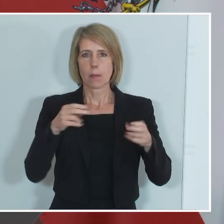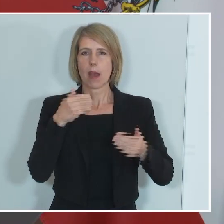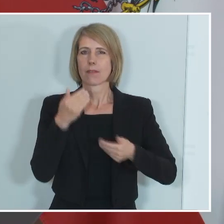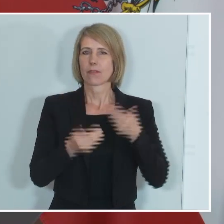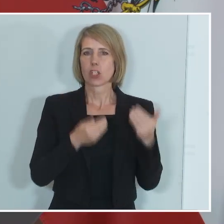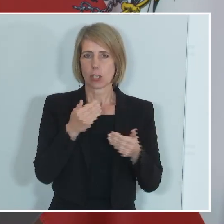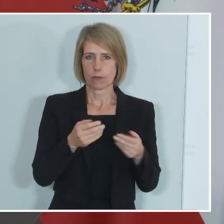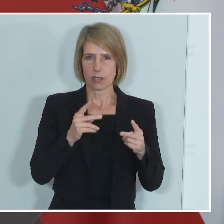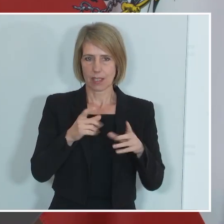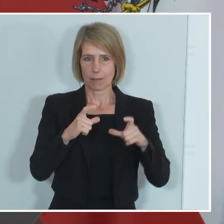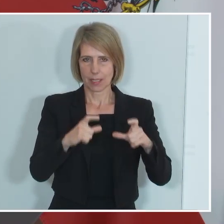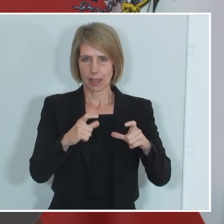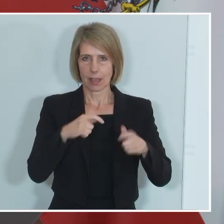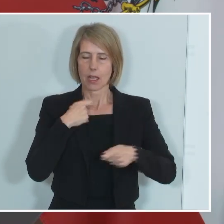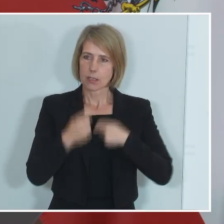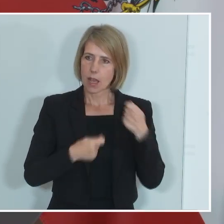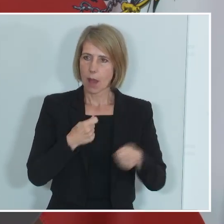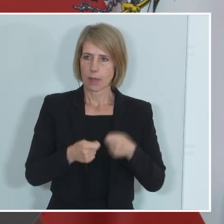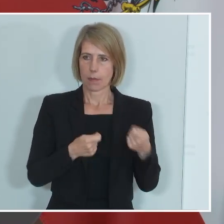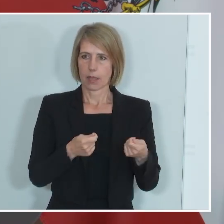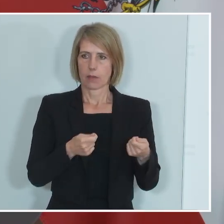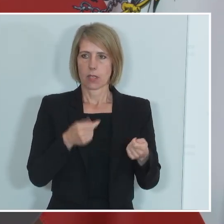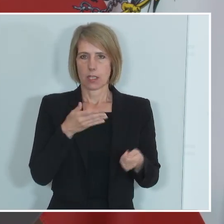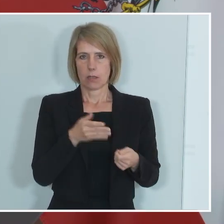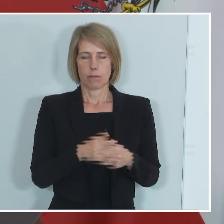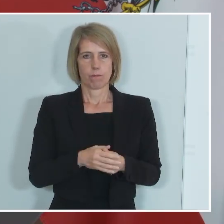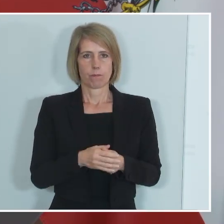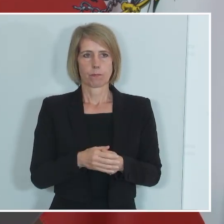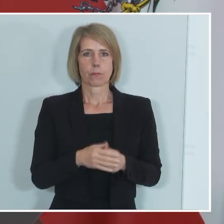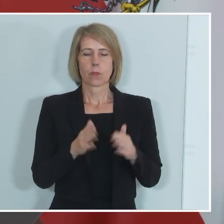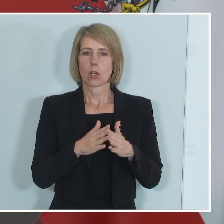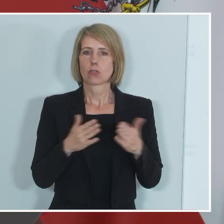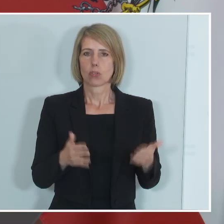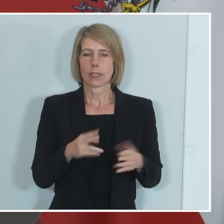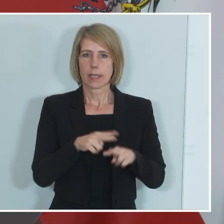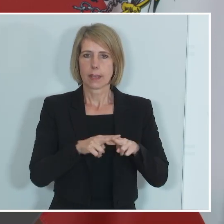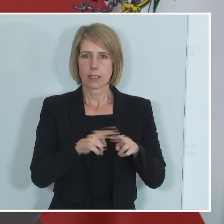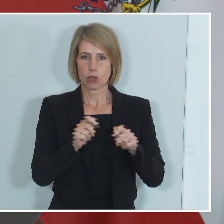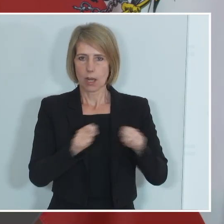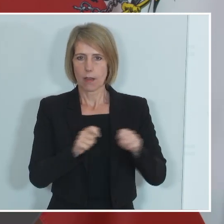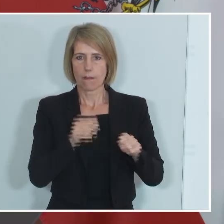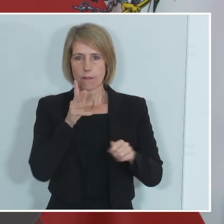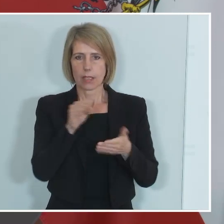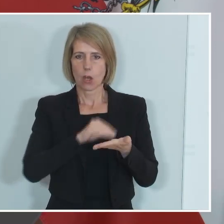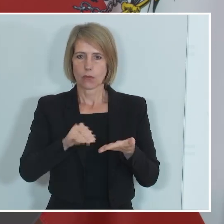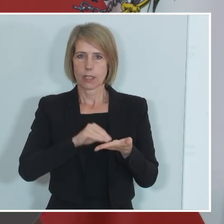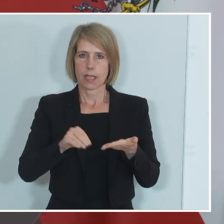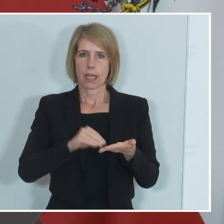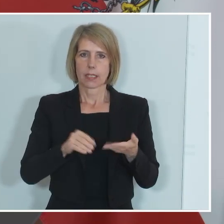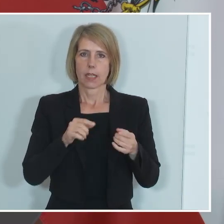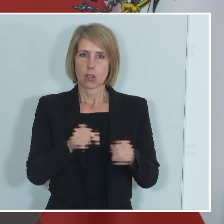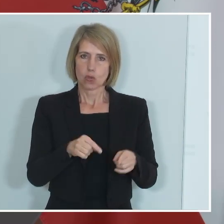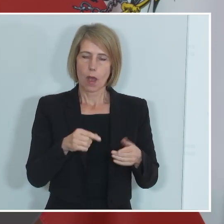Wirtschaftskapitel abgearbeitet werden, wo etwa schädliche nationale Maßnahmen aufgezeigt werden. Und wir haben hier so ein